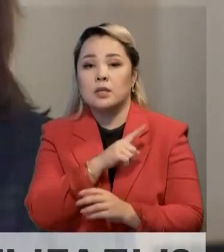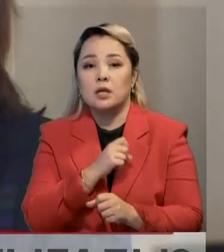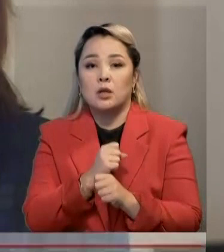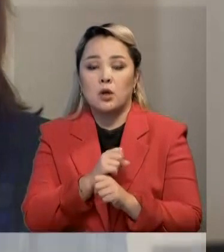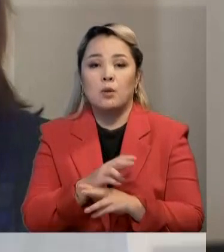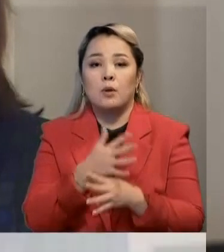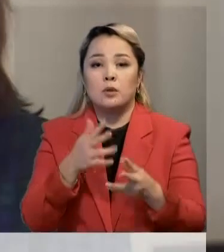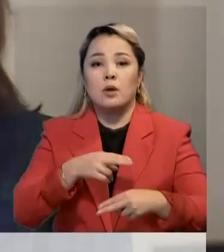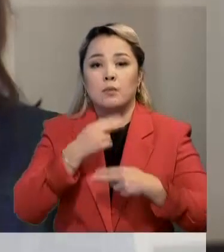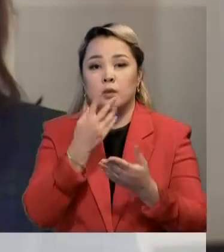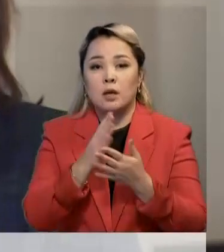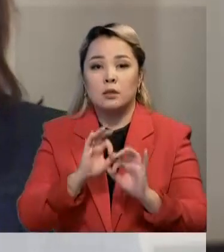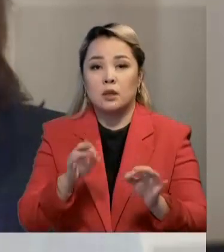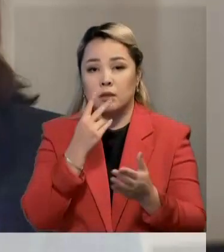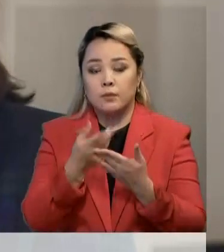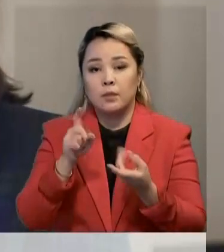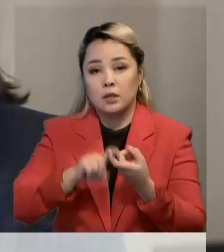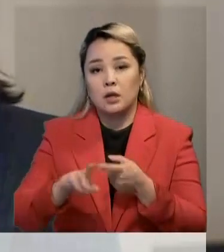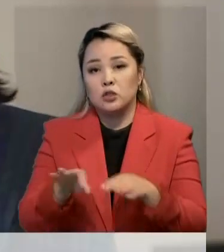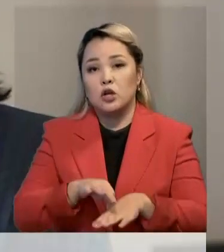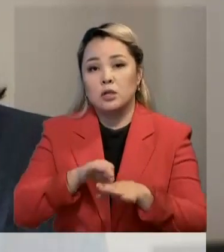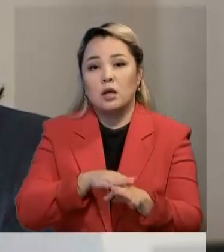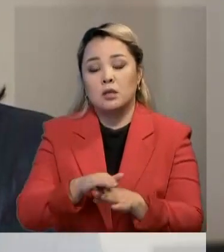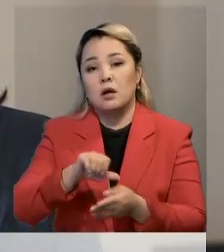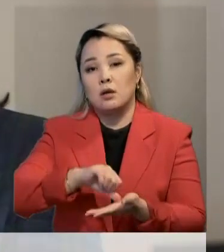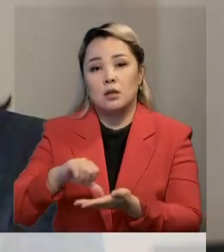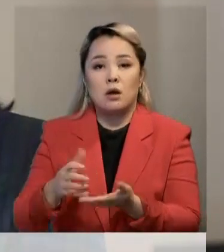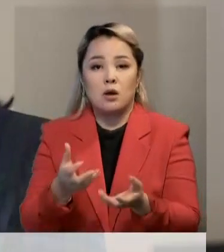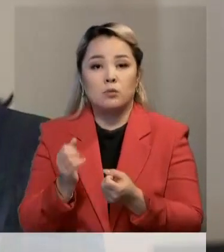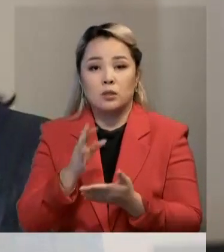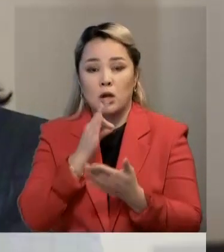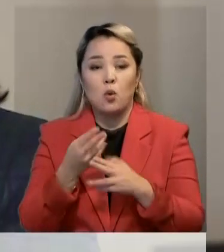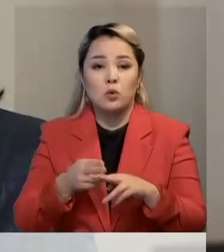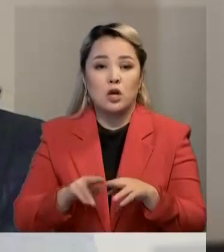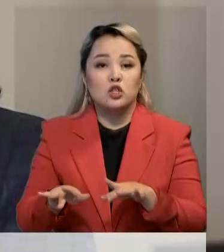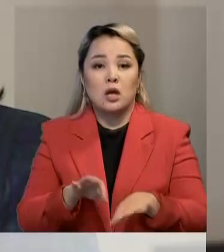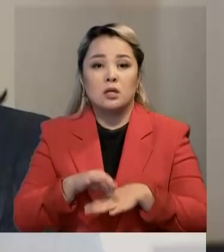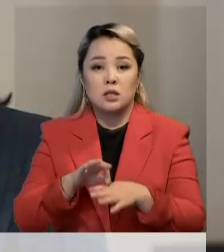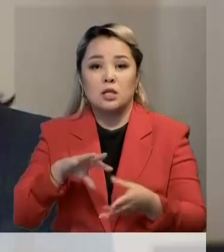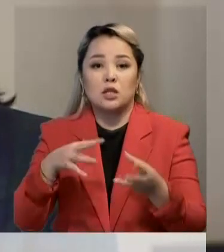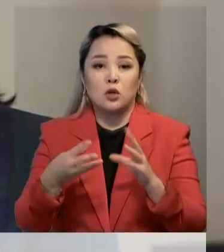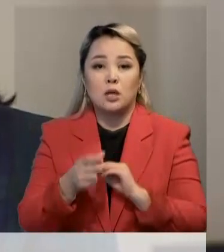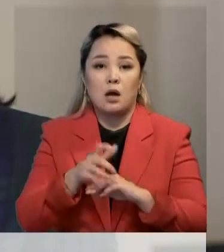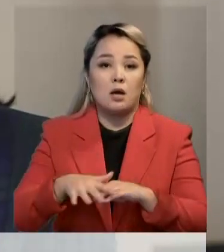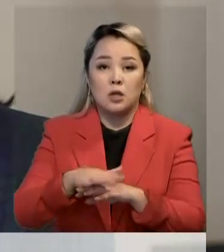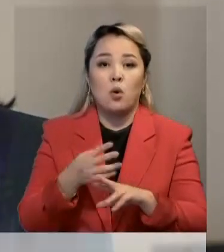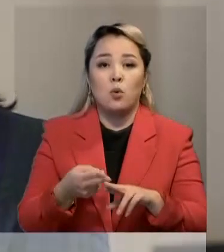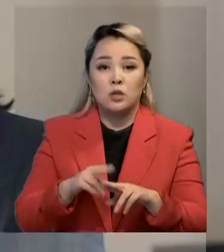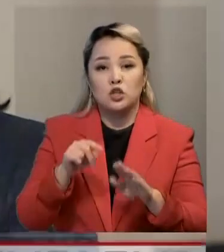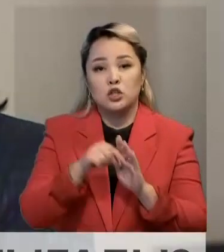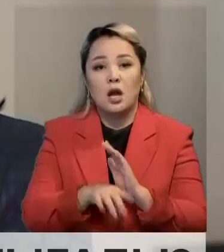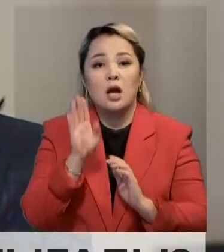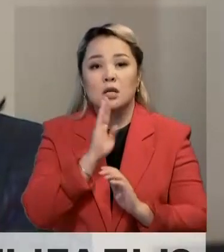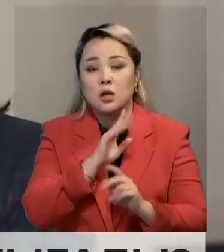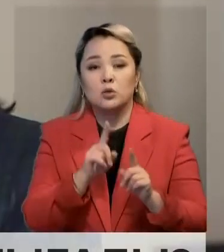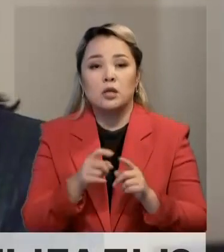ерекше көңіл бөлу арқылы шаралар қабылданатын болады. Осы шаралардың нәтижесінде халықтың да, соның ішінде